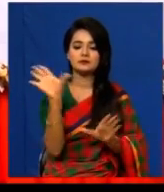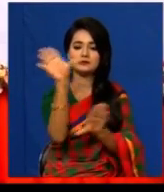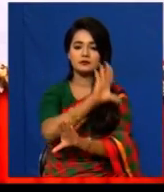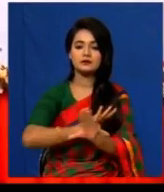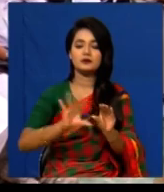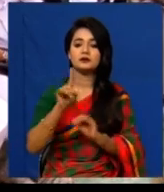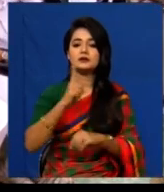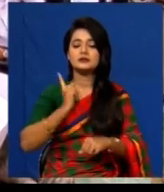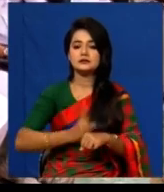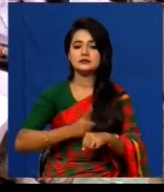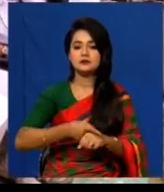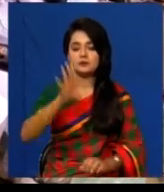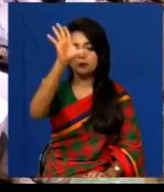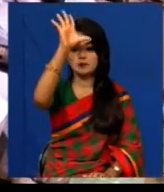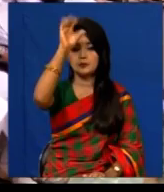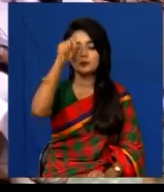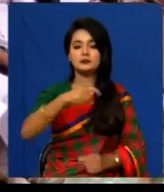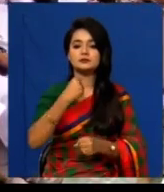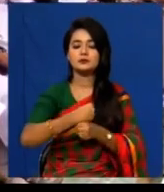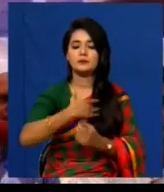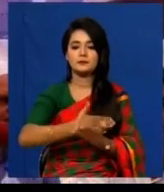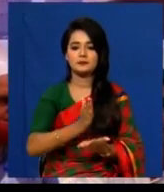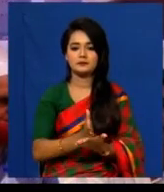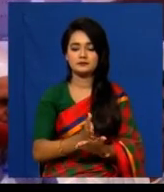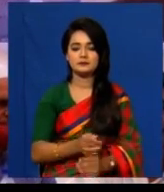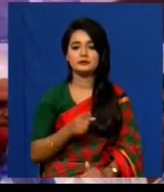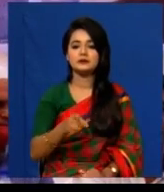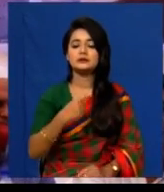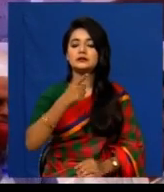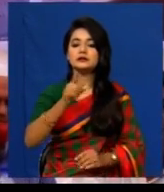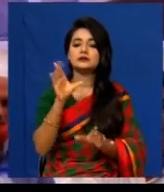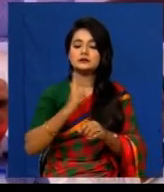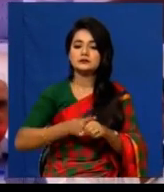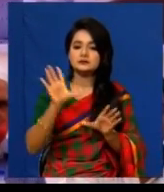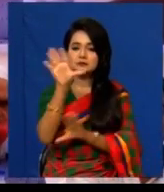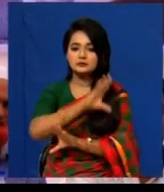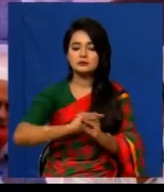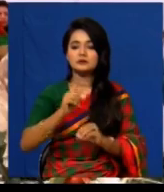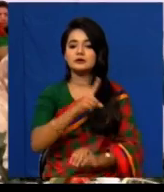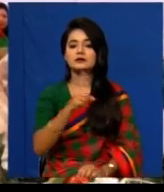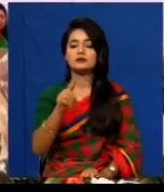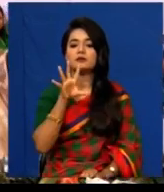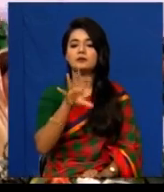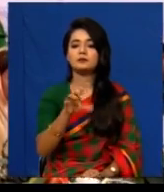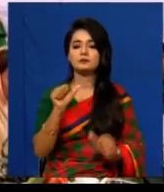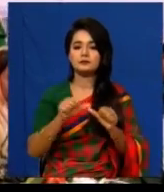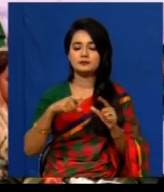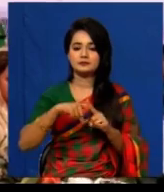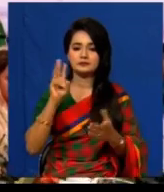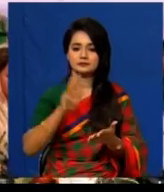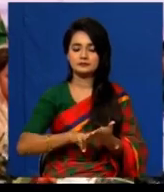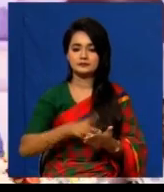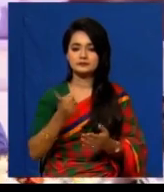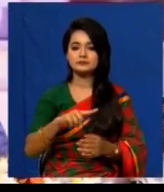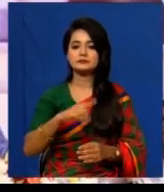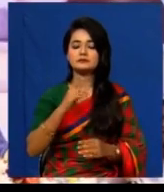করে ঢাকা মেট্রোপলিটন পুলিশের গুলশান বিভাগ। অনুষ্ঠানে ঢাকা 11 আসনের সংসদ সদস্য AKM রহমতুল্লাহ ও